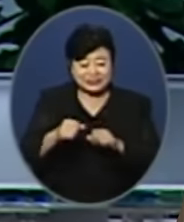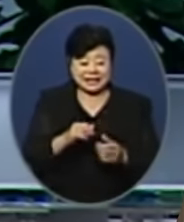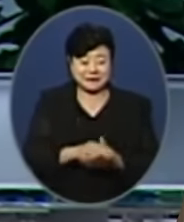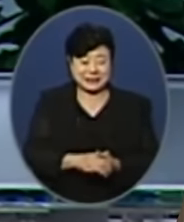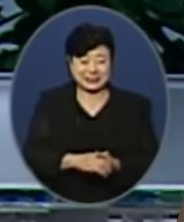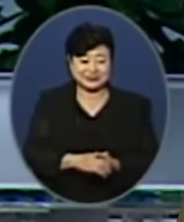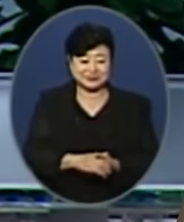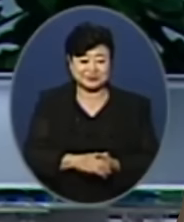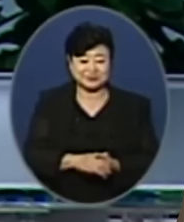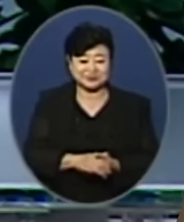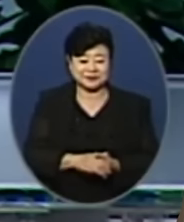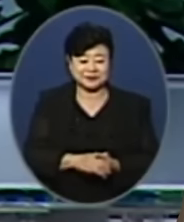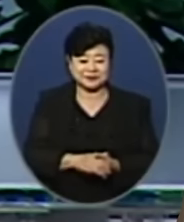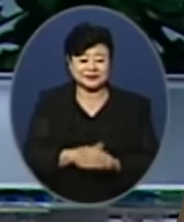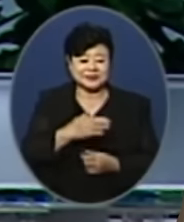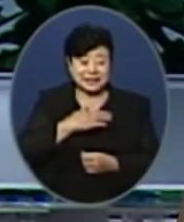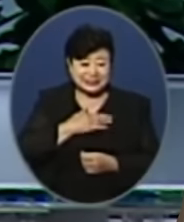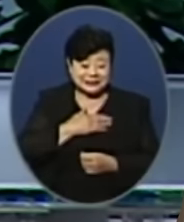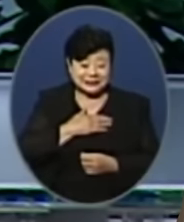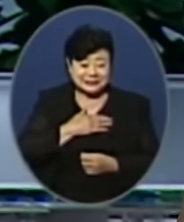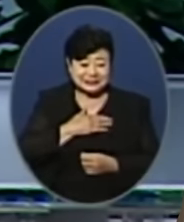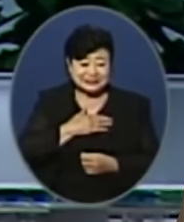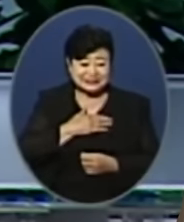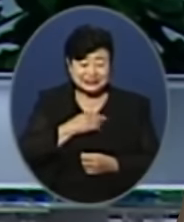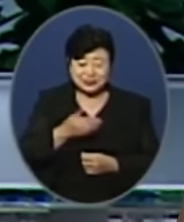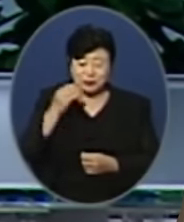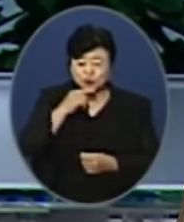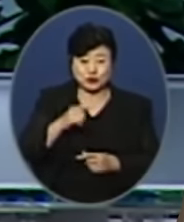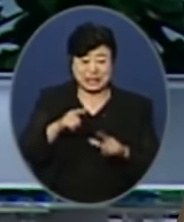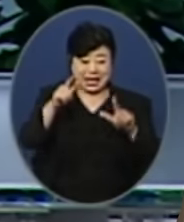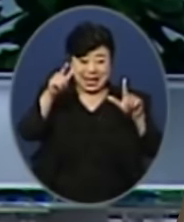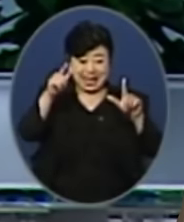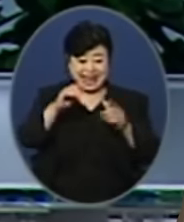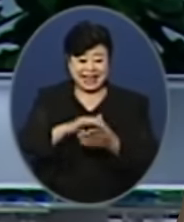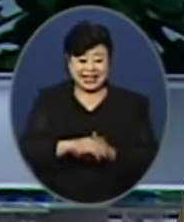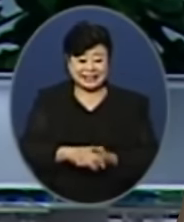것입니다. 나는 전번 주간에